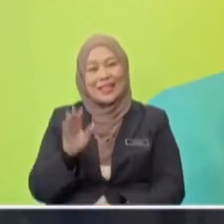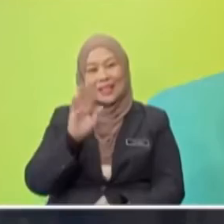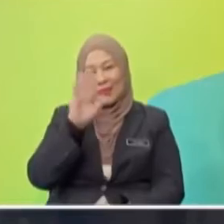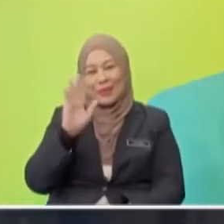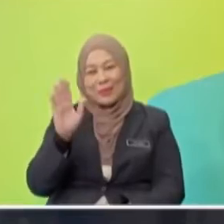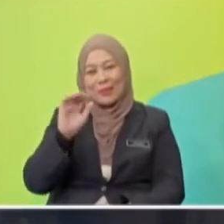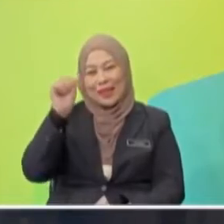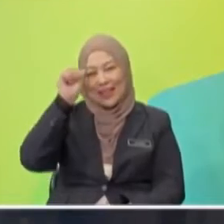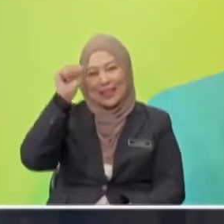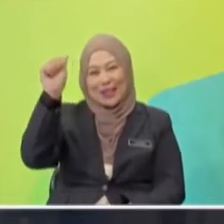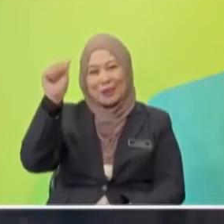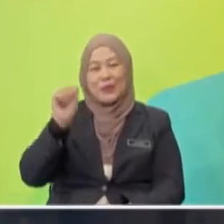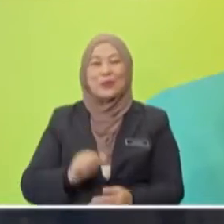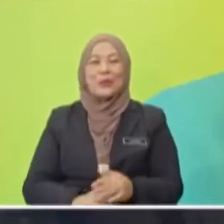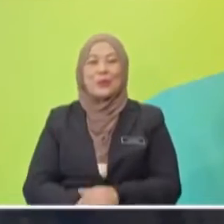bye